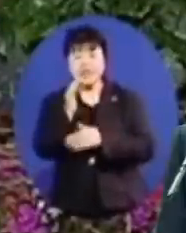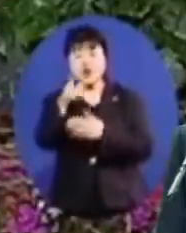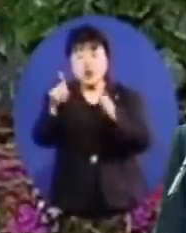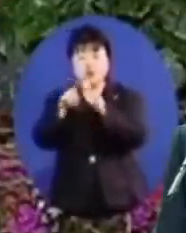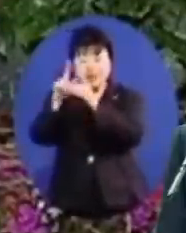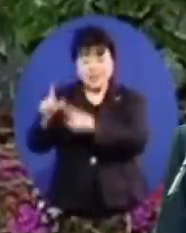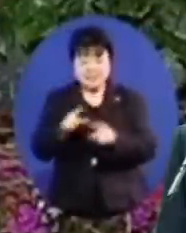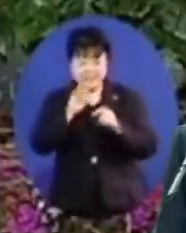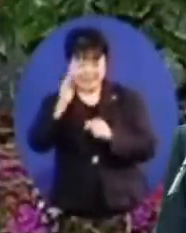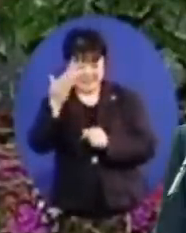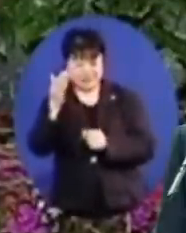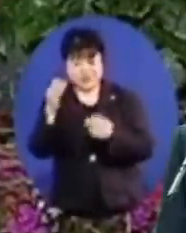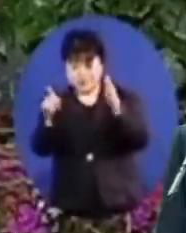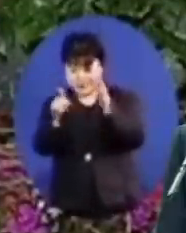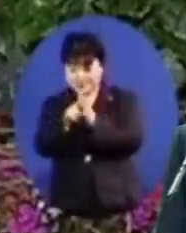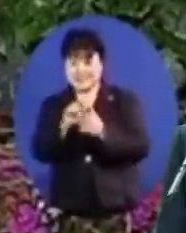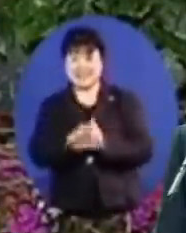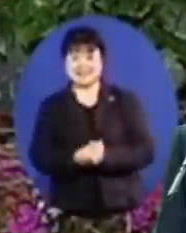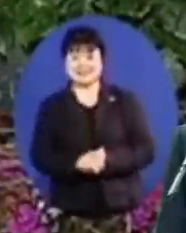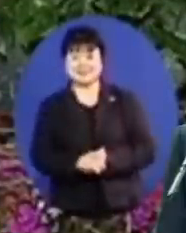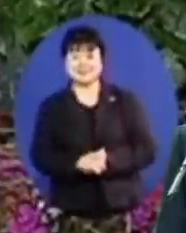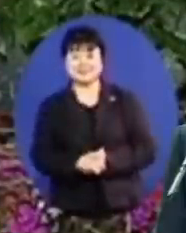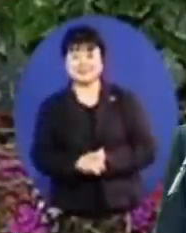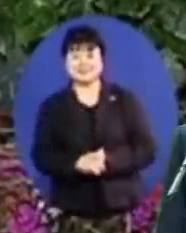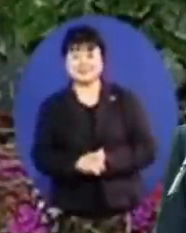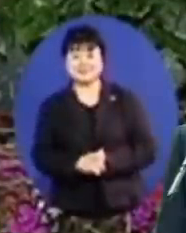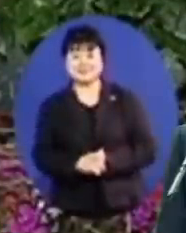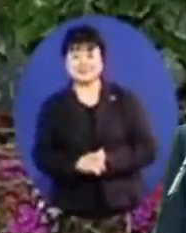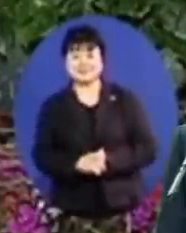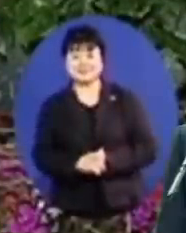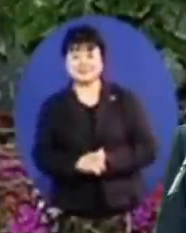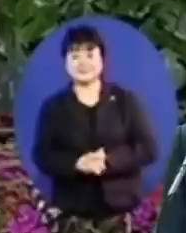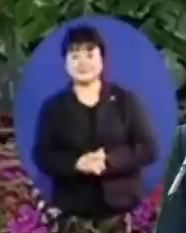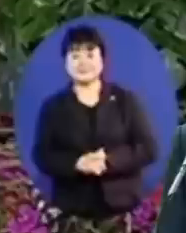위해서 존재하는 인생들인 것입니다.